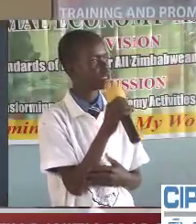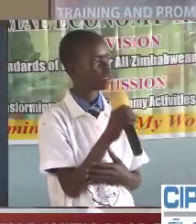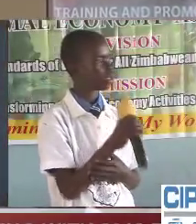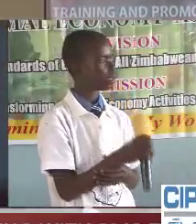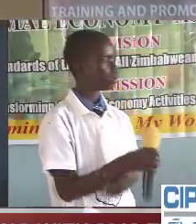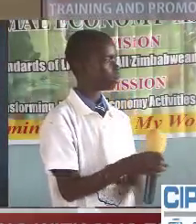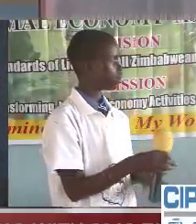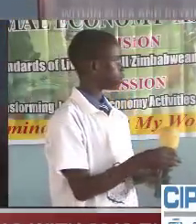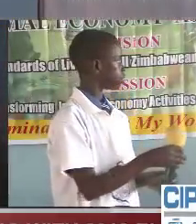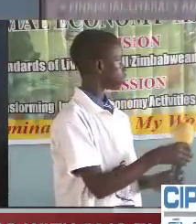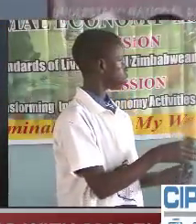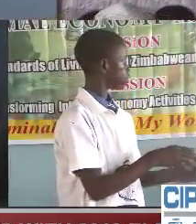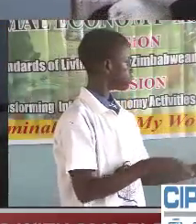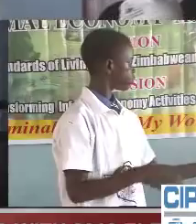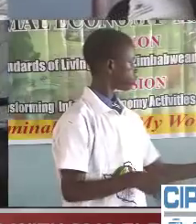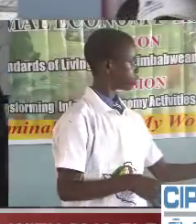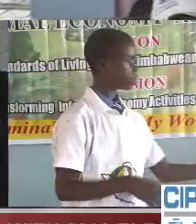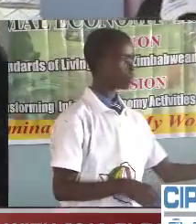mumajere.